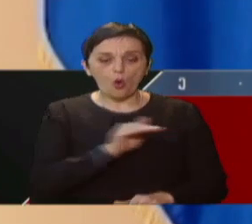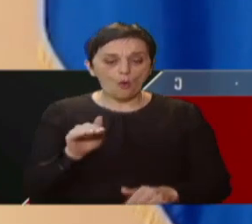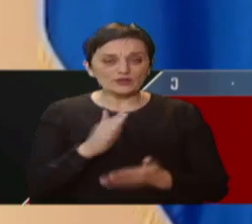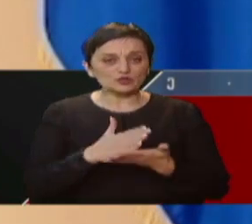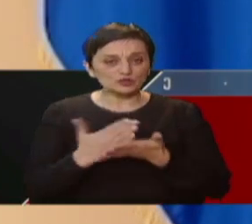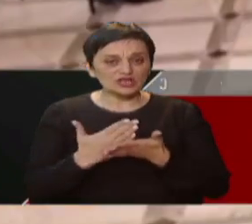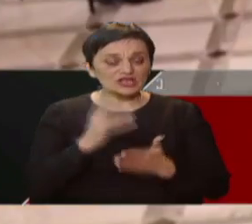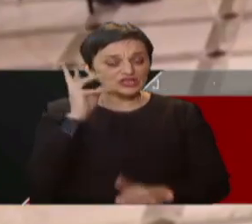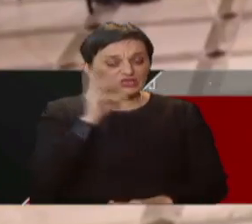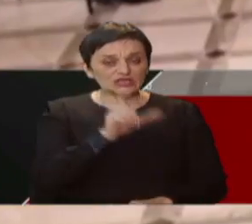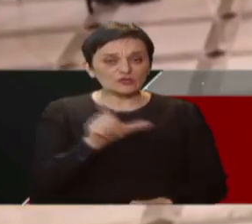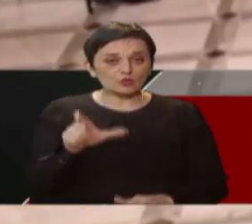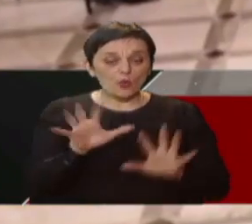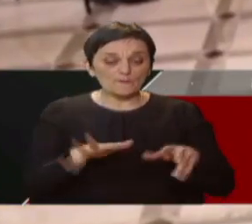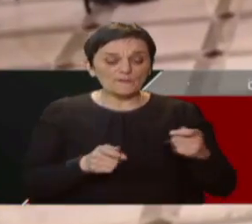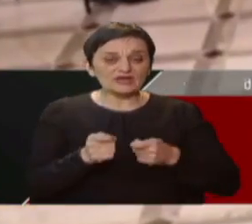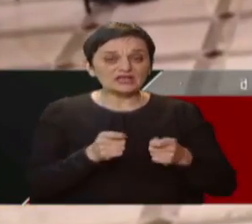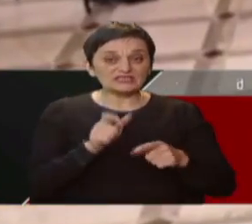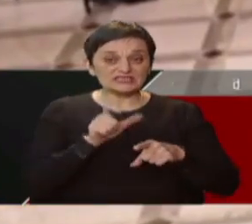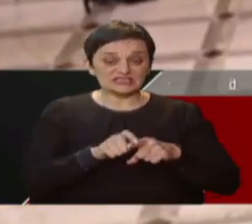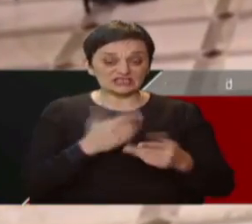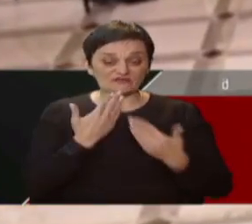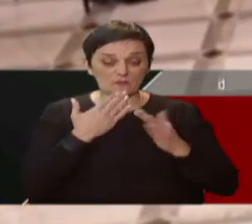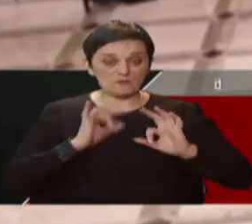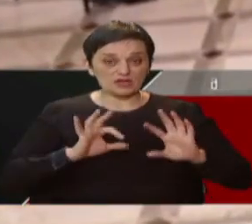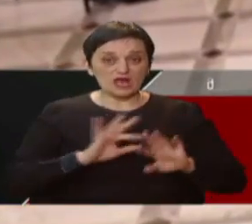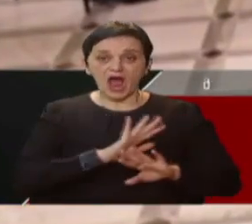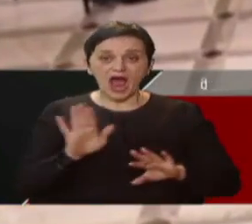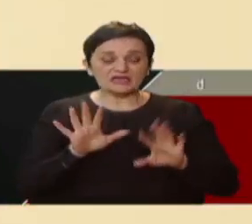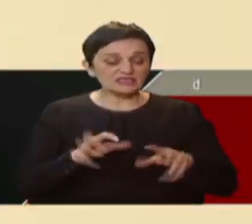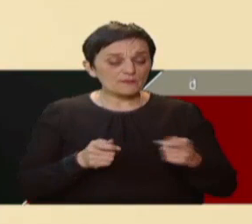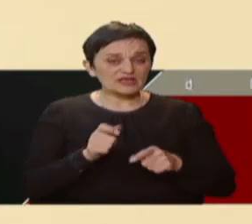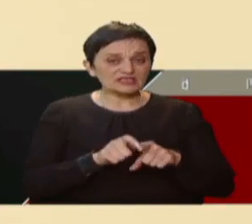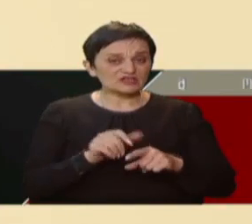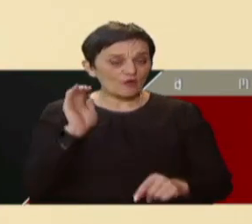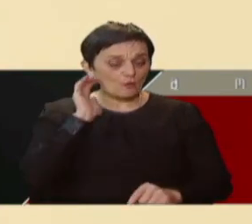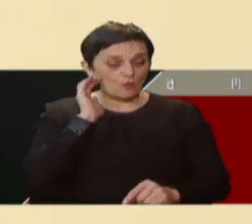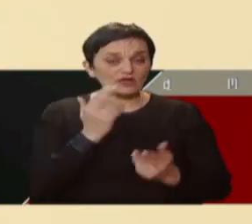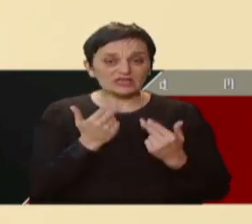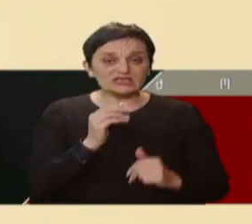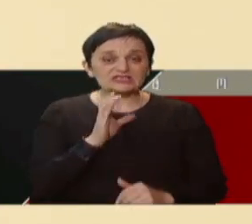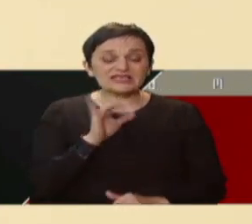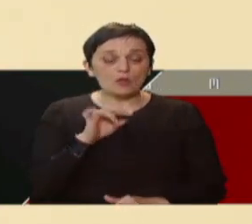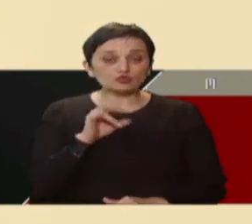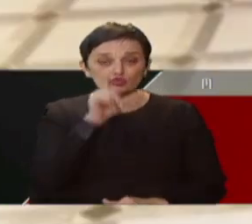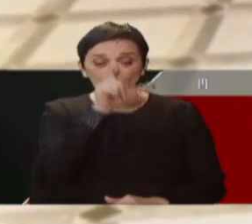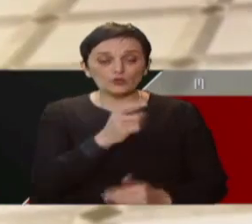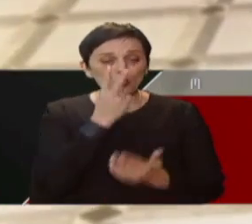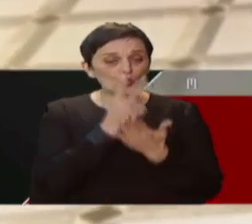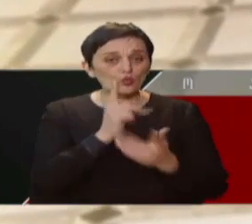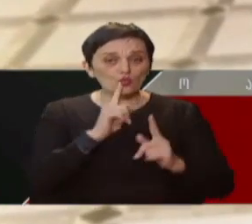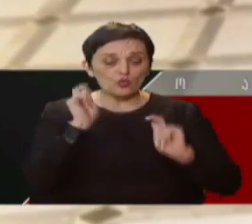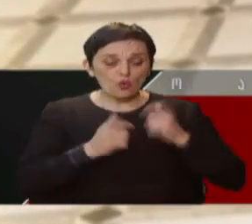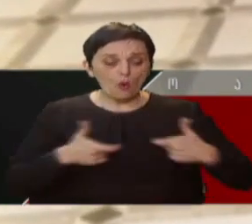ნაწილში დიპლომატებს პრეზიდენტის მიმართავდა სიტყვით, თუმცა მათ არც პრეზიდენტის სიტყვა მოუსმენიათ და არც სალომე ზურაბიშვილი უნახავთ